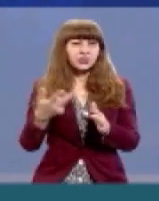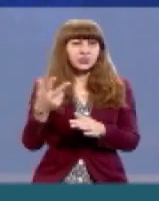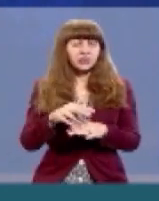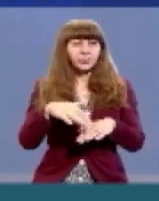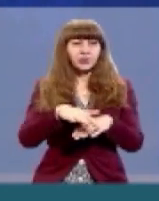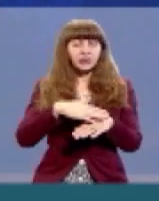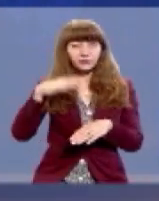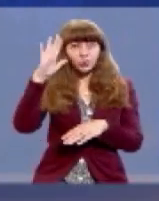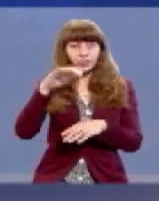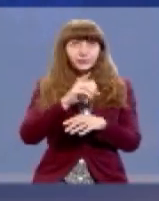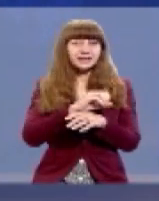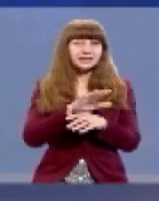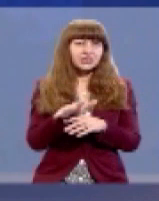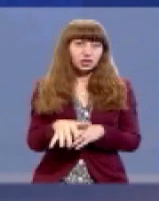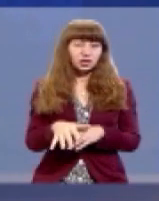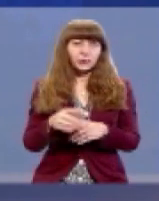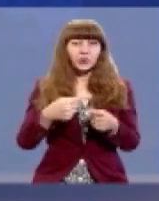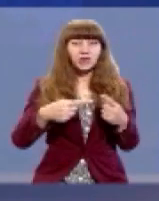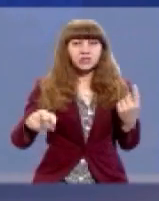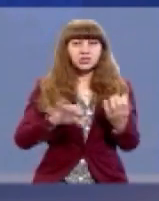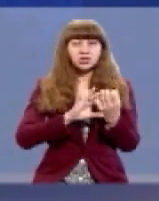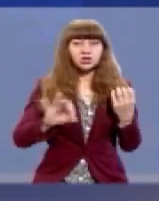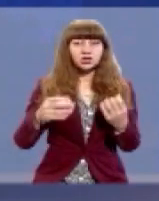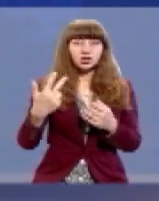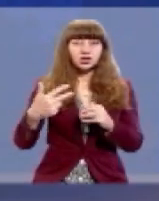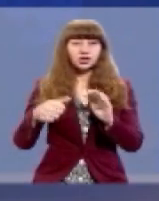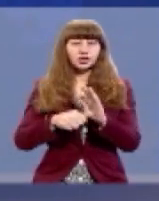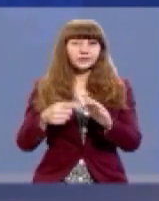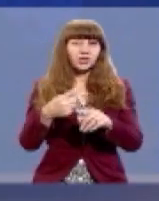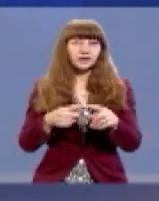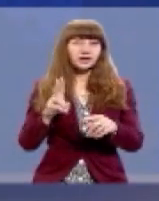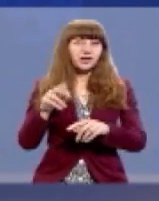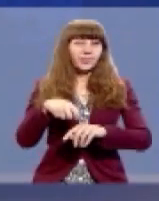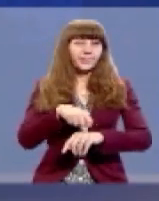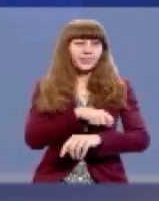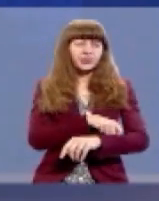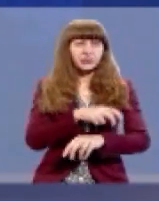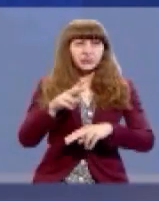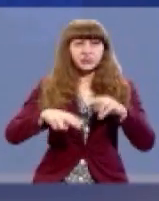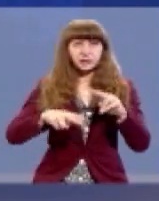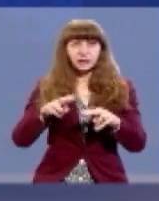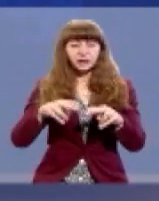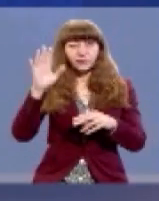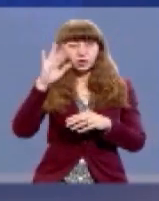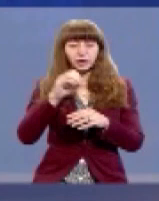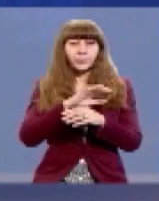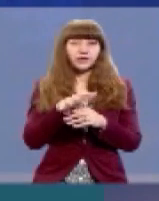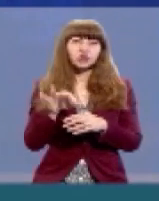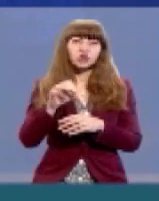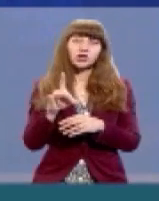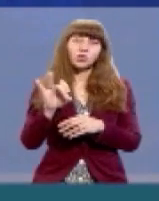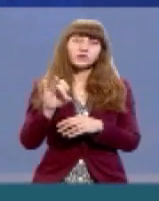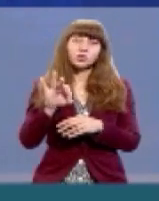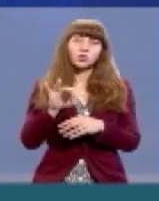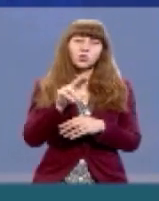проекта в сфере водоснабжения, общей протяженностью 36,5 километра. Это значит строительство сети водоснабжения в селе